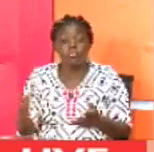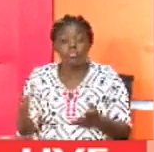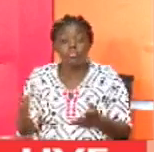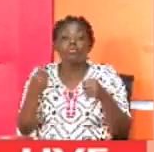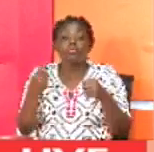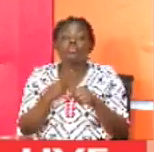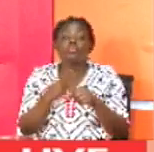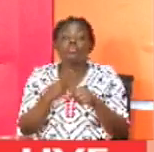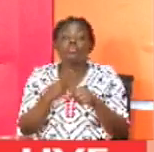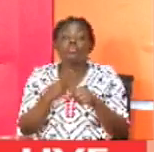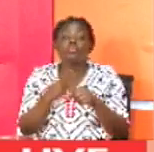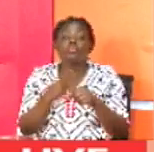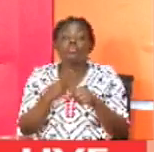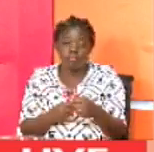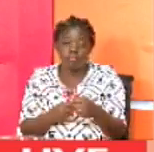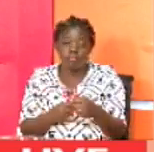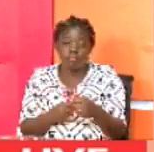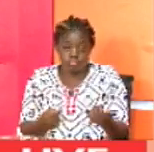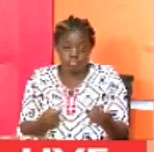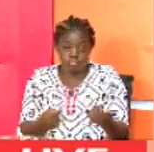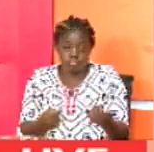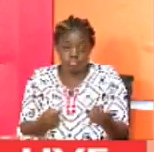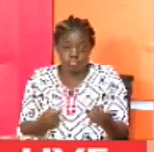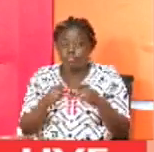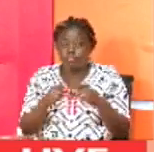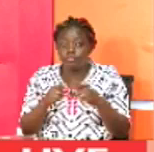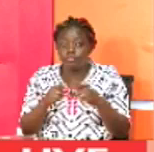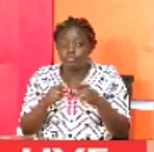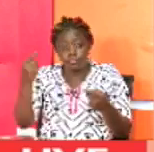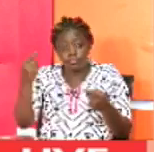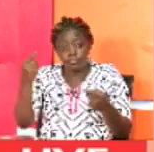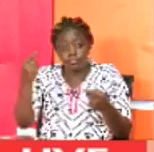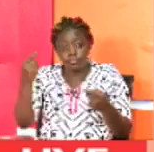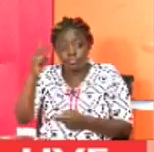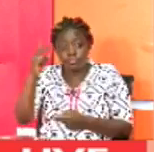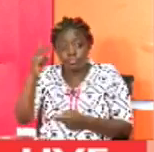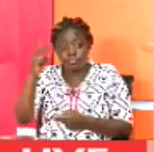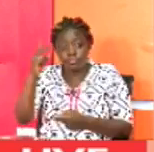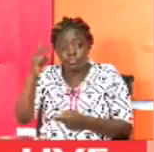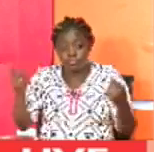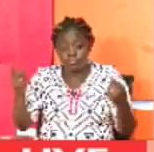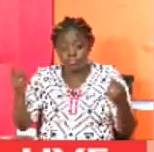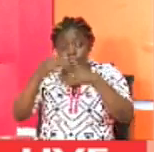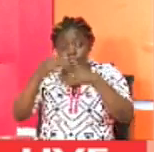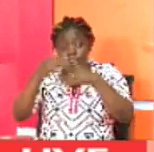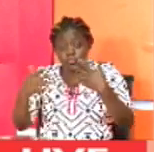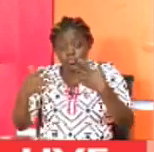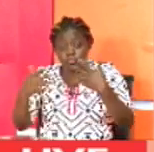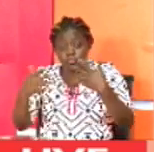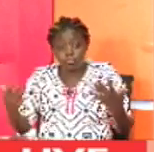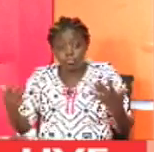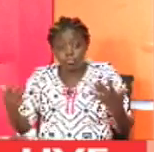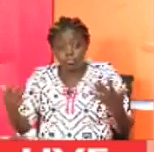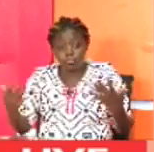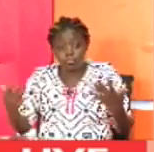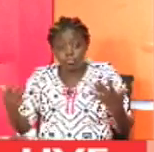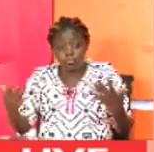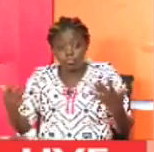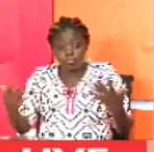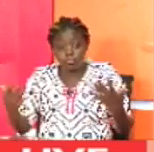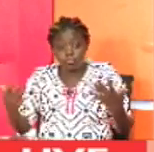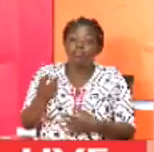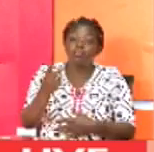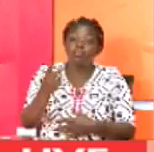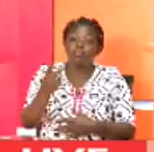obudde buwanvu niswa oba kiro kimu kyakubiri kya kiro oba kimu kyakusatu oba